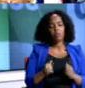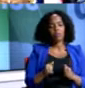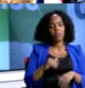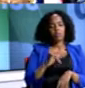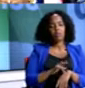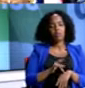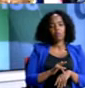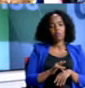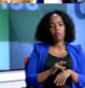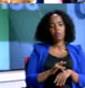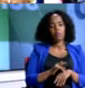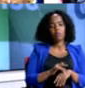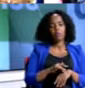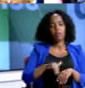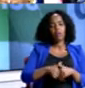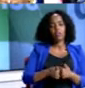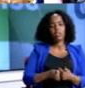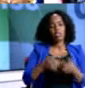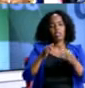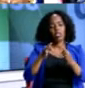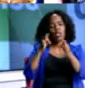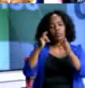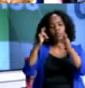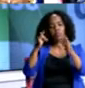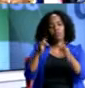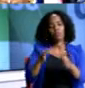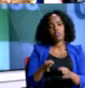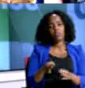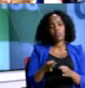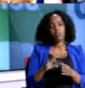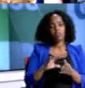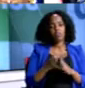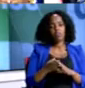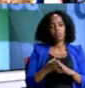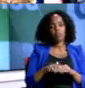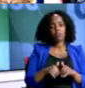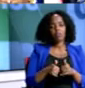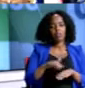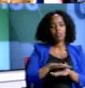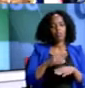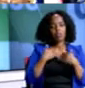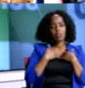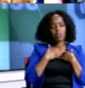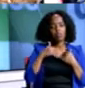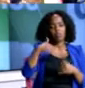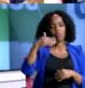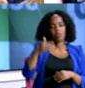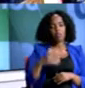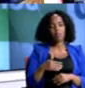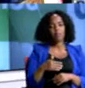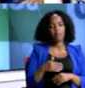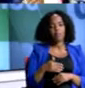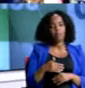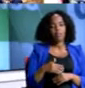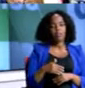mallatosa akata niti darbu fi kanserri tawasi keyo bate maler jira kan jir bodit debu danda